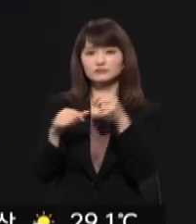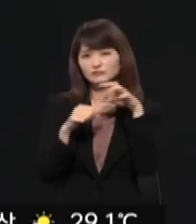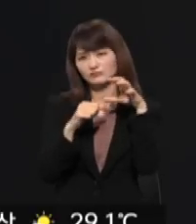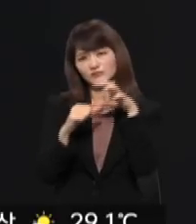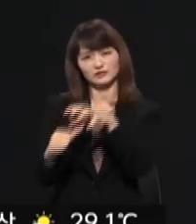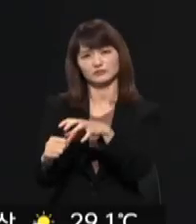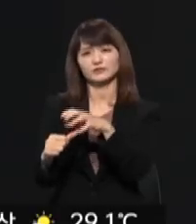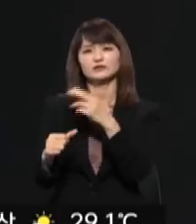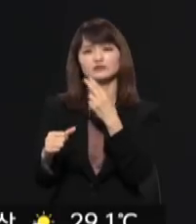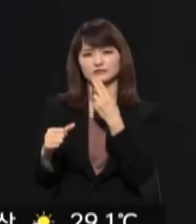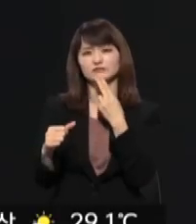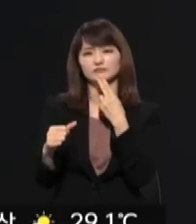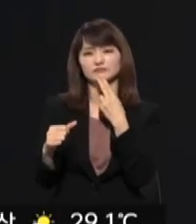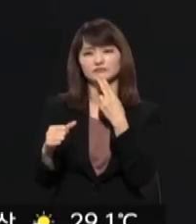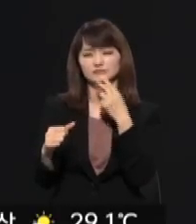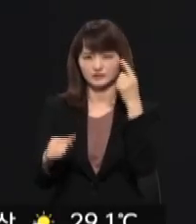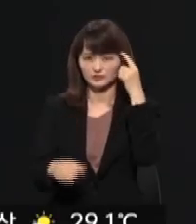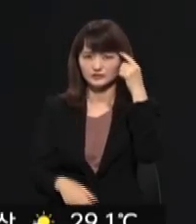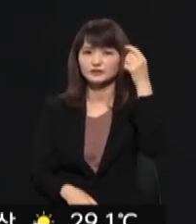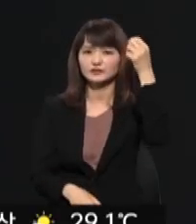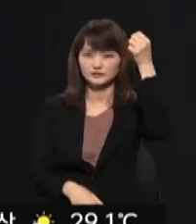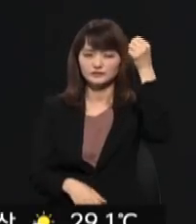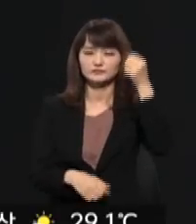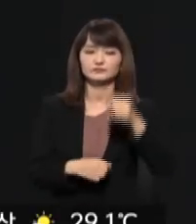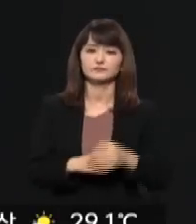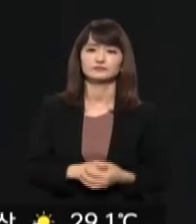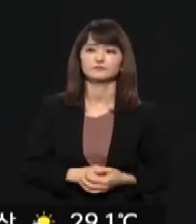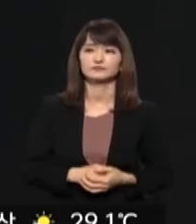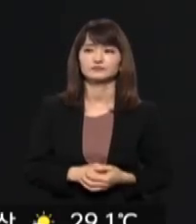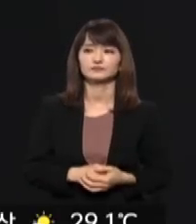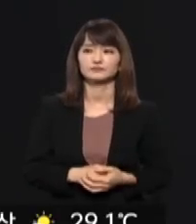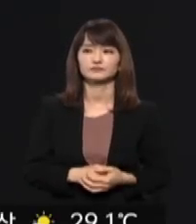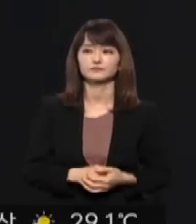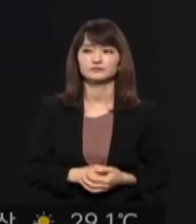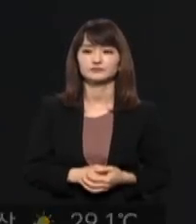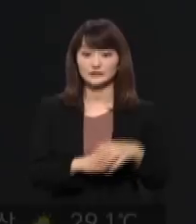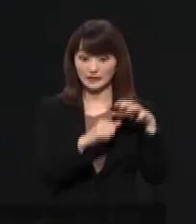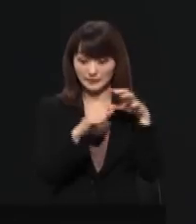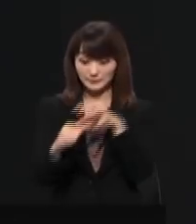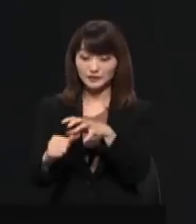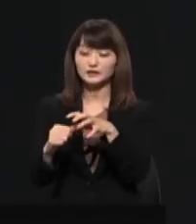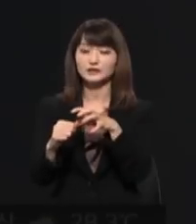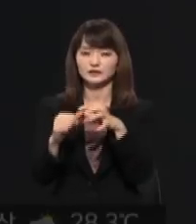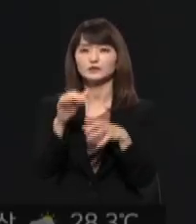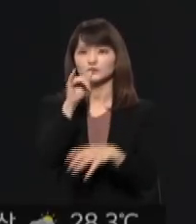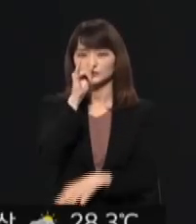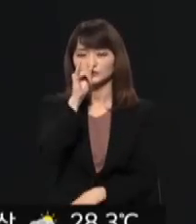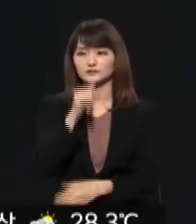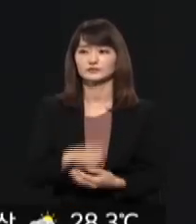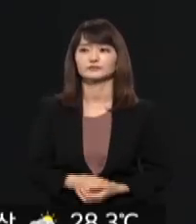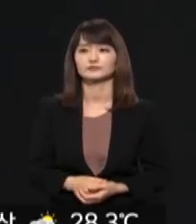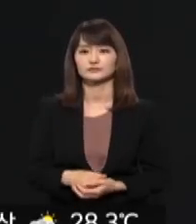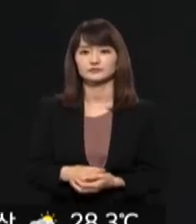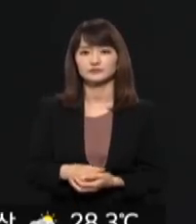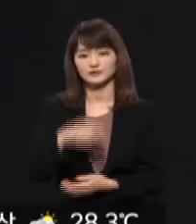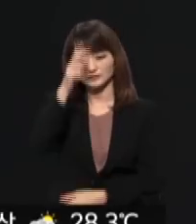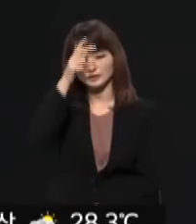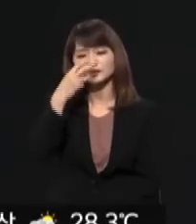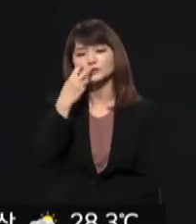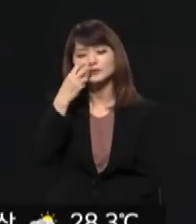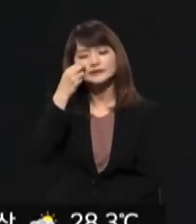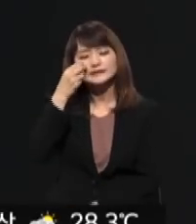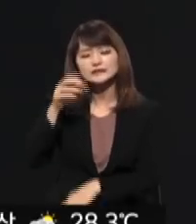할게 없는 거 아니냐라는 생각이 들어요 물론 그렇게 해석할 수 있는 여지가 좀 있을 수 있죠 7개월째 지지부진 끌고 있는 것도 그렇고